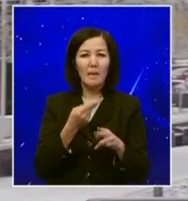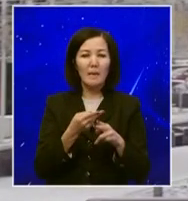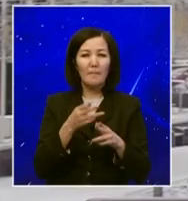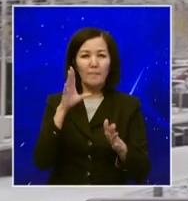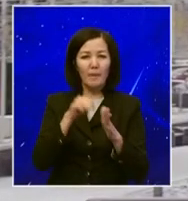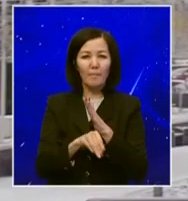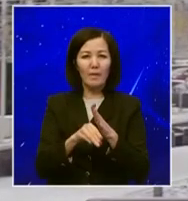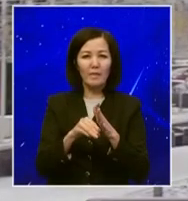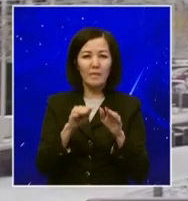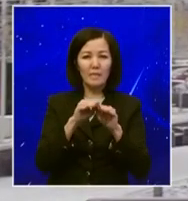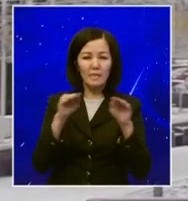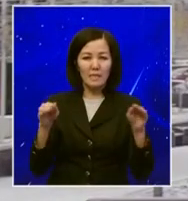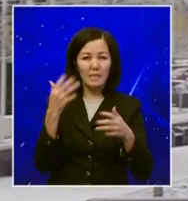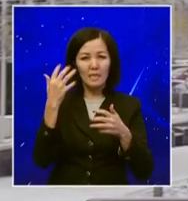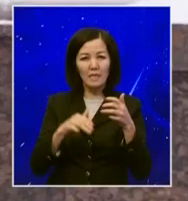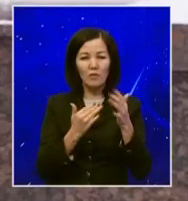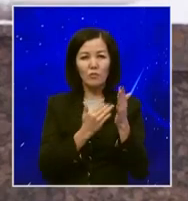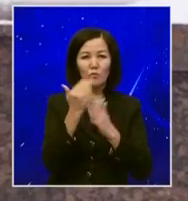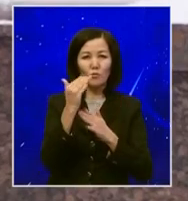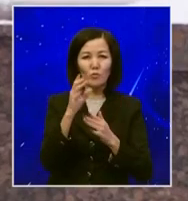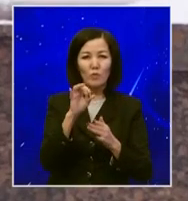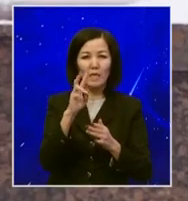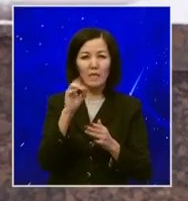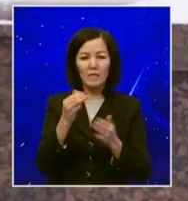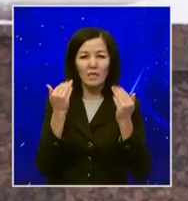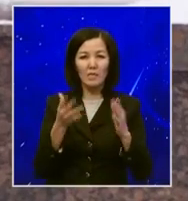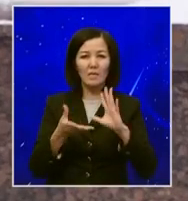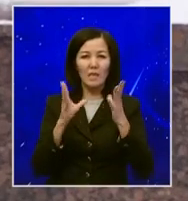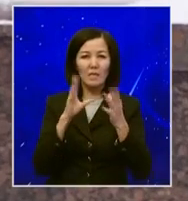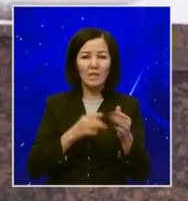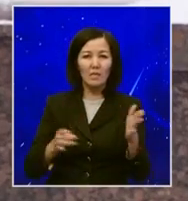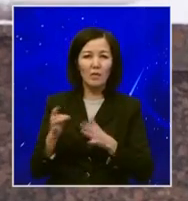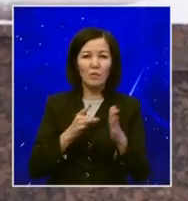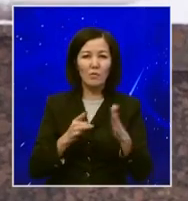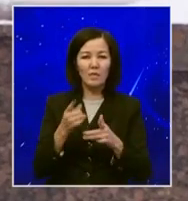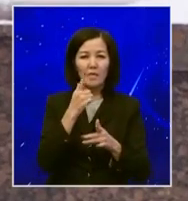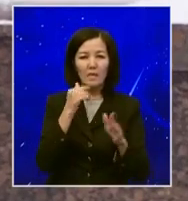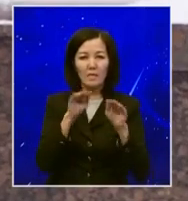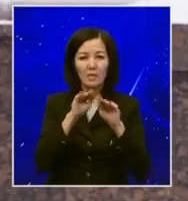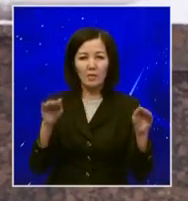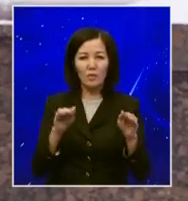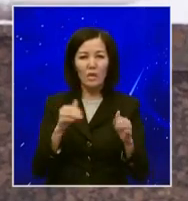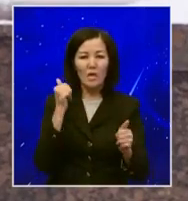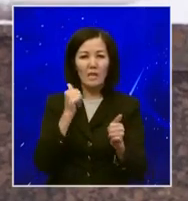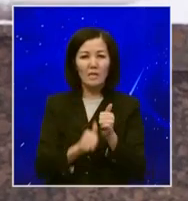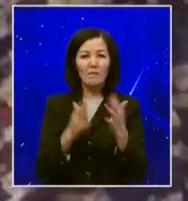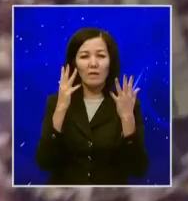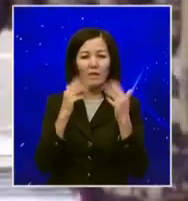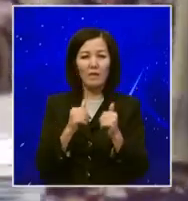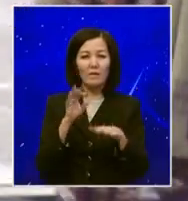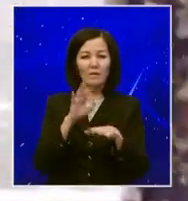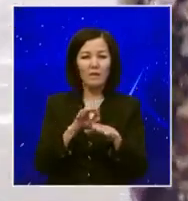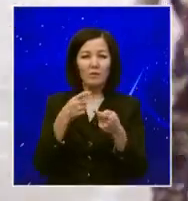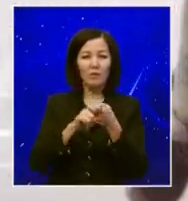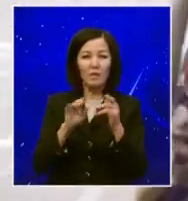попал из низкой в среднюю зону риска. В стране целый ряд регионов находится в красной зоне. Ежедневно